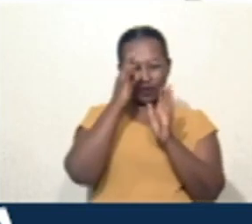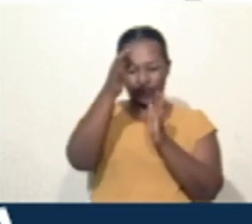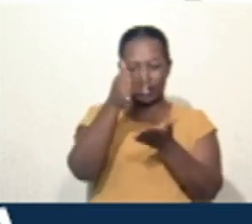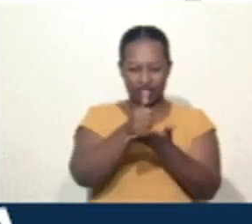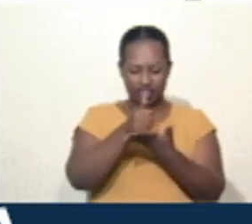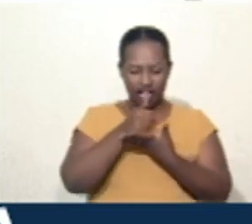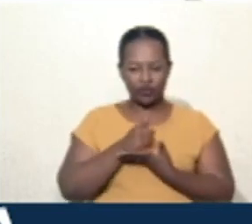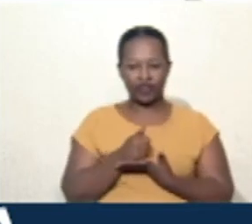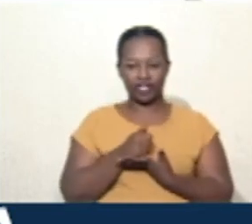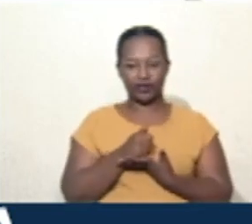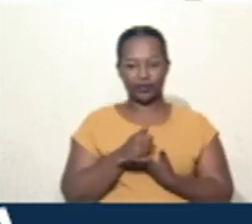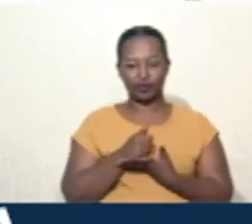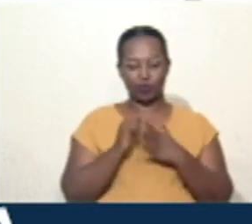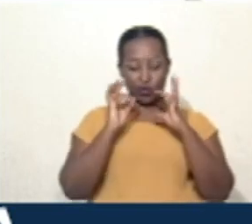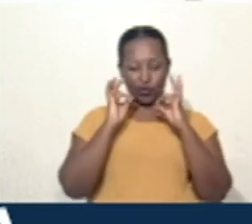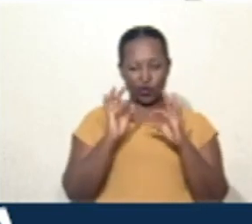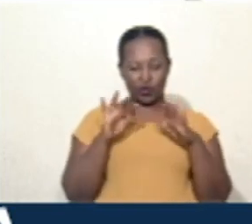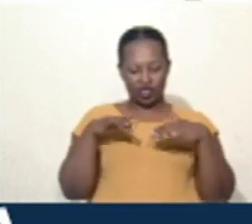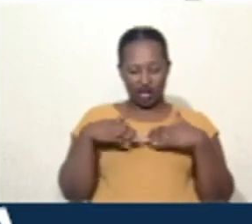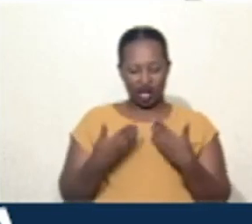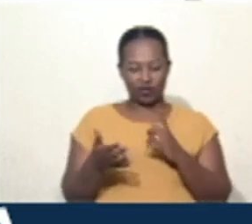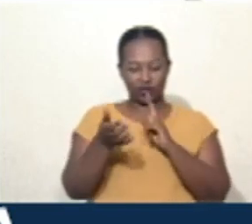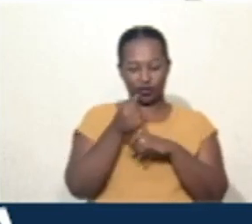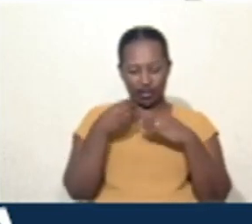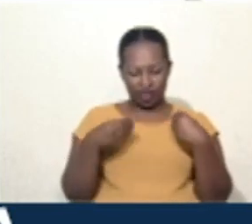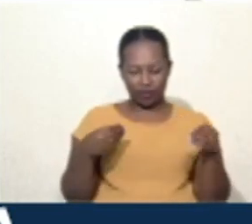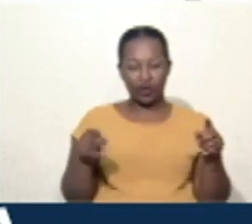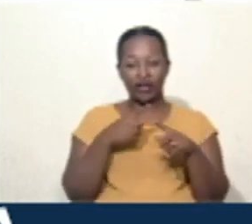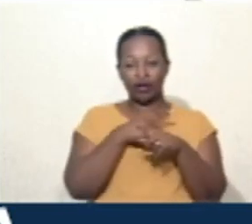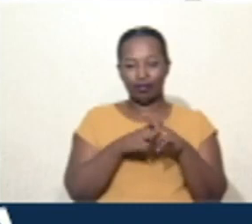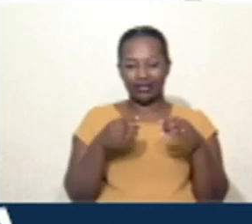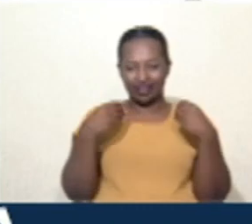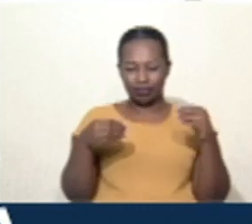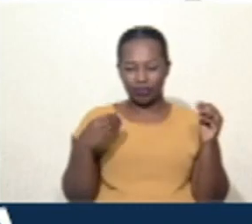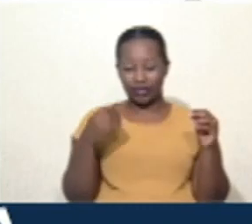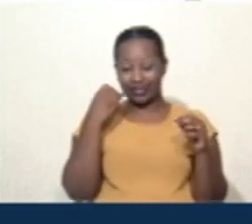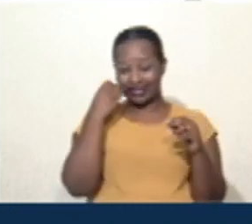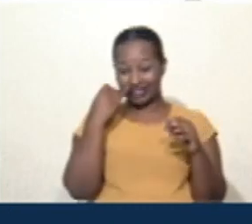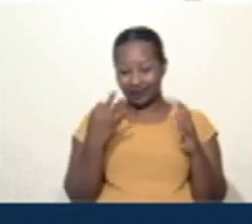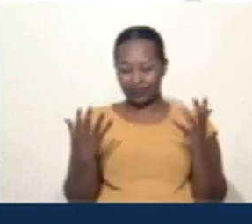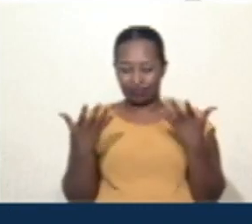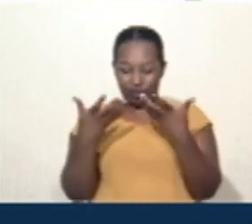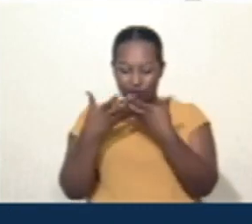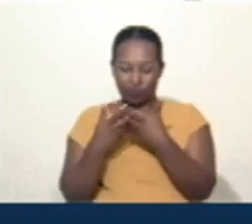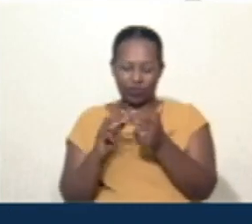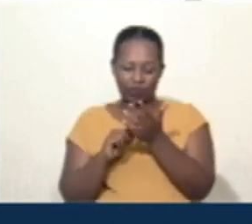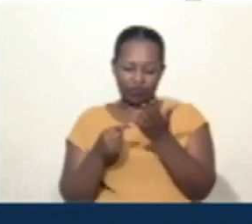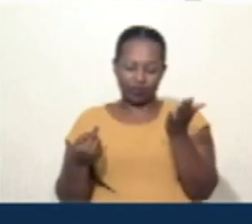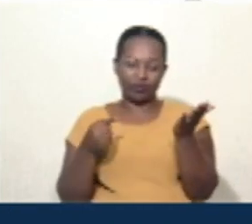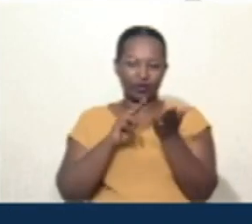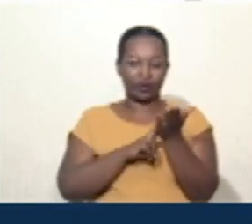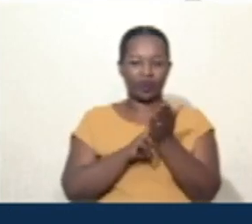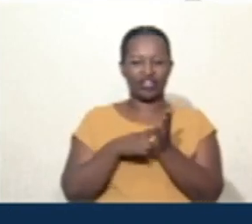ridufasha nanone no kunoza uburyo twajya tubona ibikoresho, ariko ibikoresho nanone bihura n'ikoranabuhanga riba